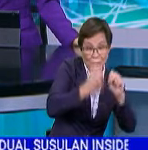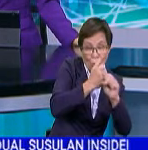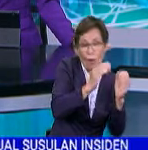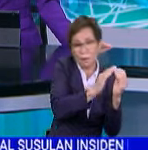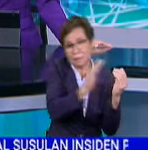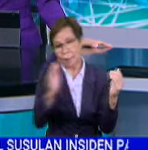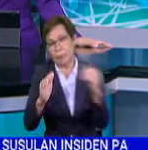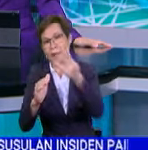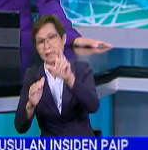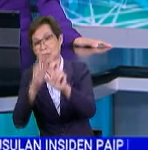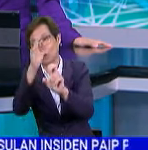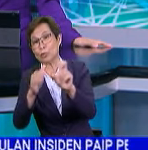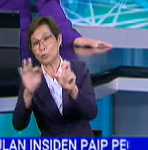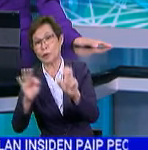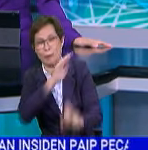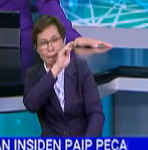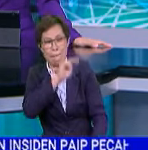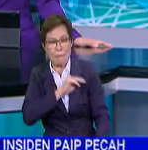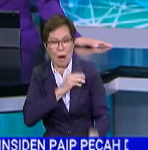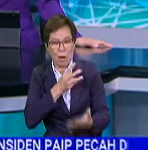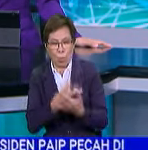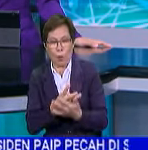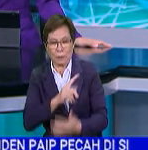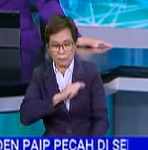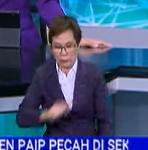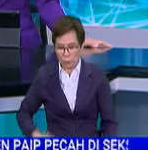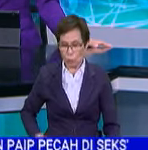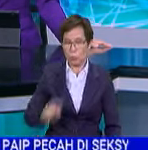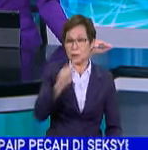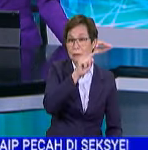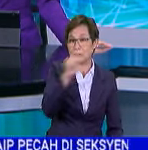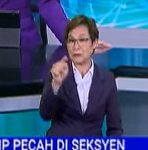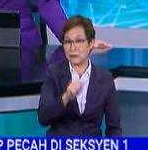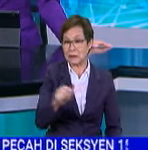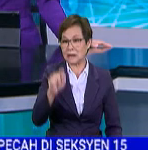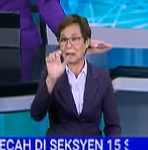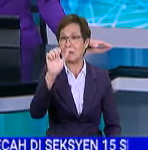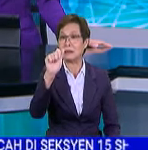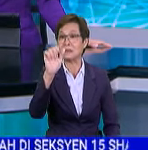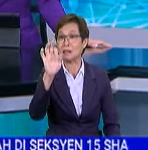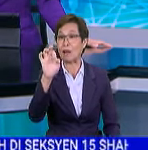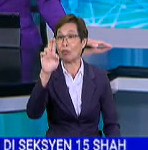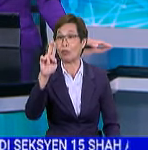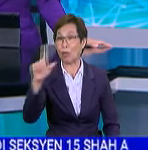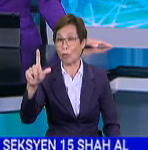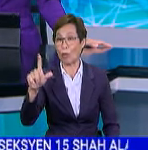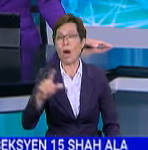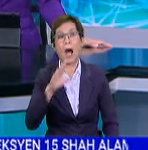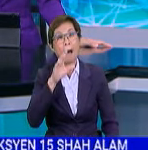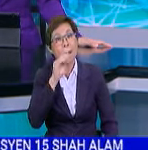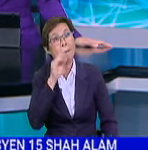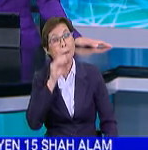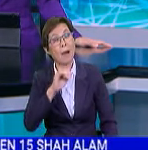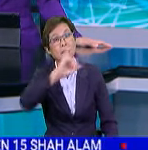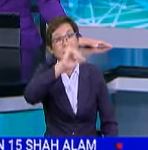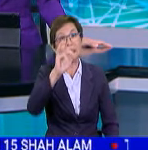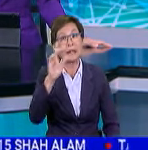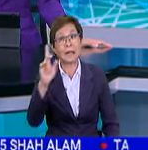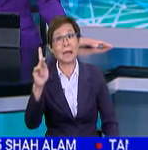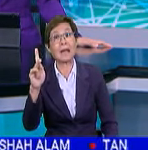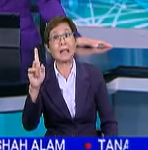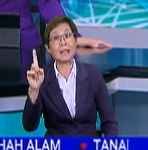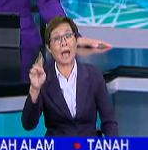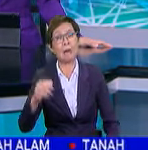30 September depan. Menteri Kewangan Tengku Dato' Sri Zafrul Tengku Abdul Aziz berkata JKDM